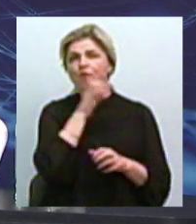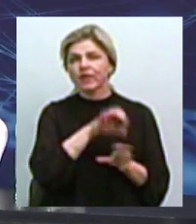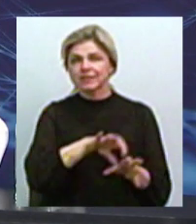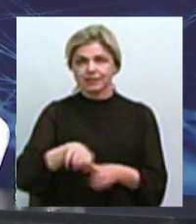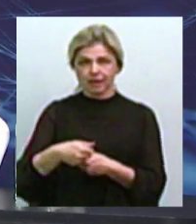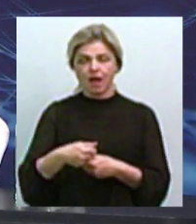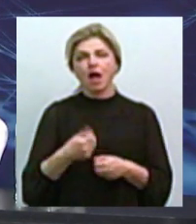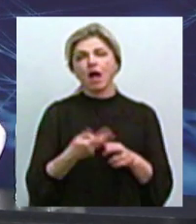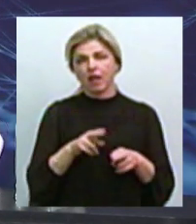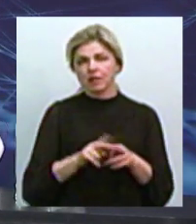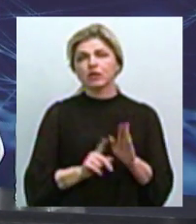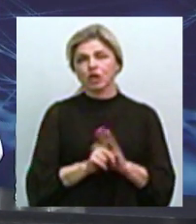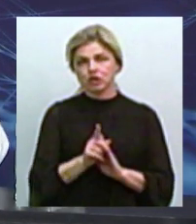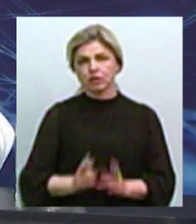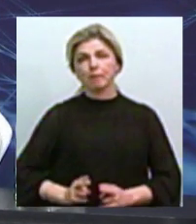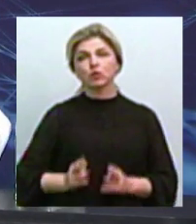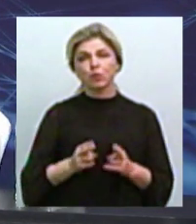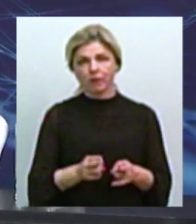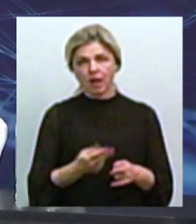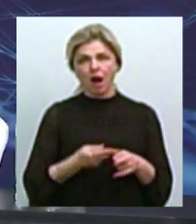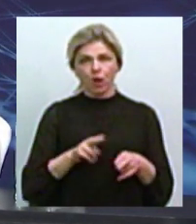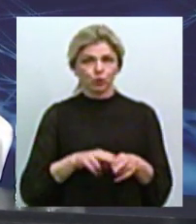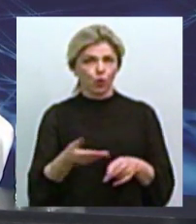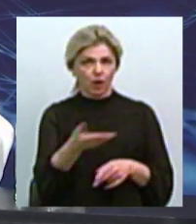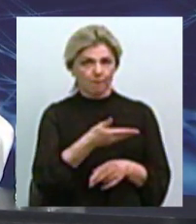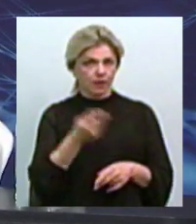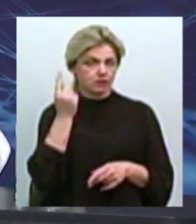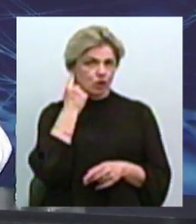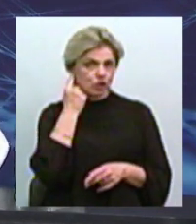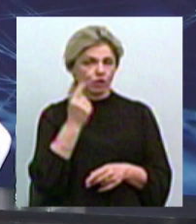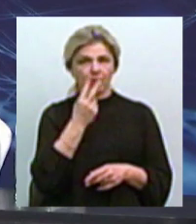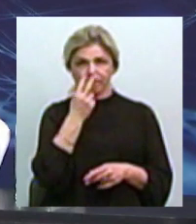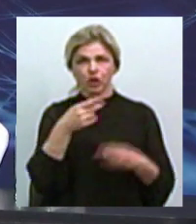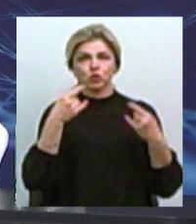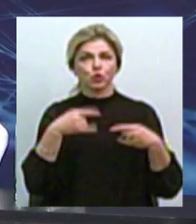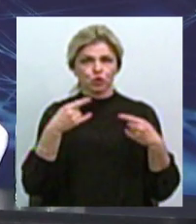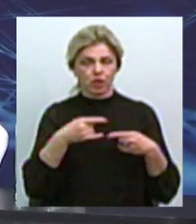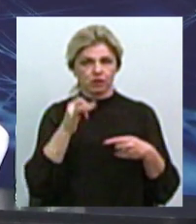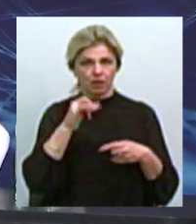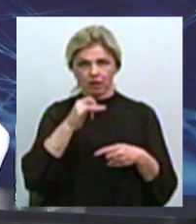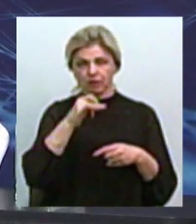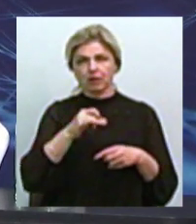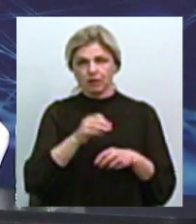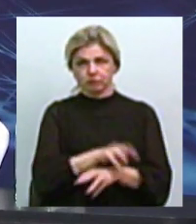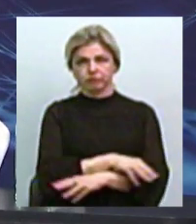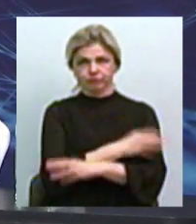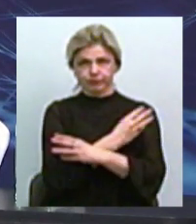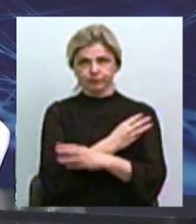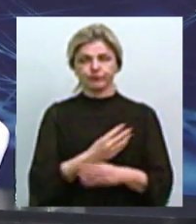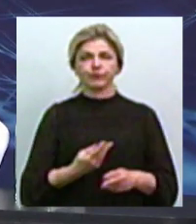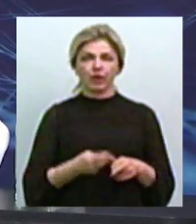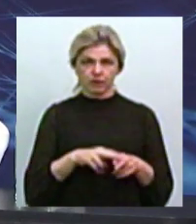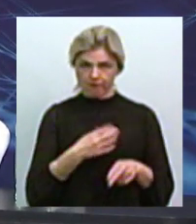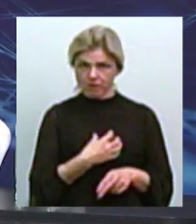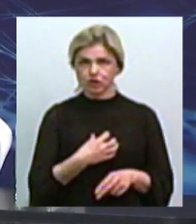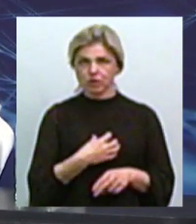начинаются вот те самые преступления, о которых мы слышим, видим сюжеты, и волосы шевелятся на голове от того, что происходит. Это очень важный момент.